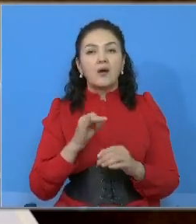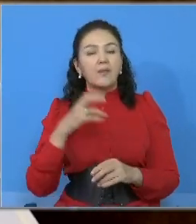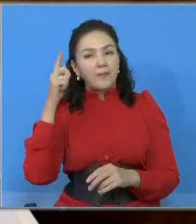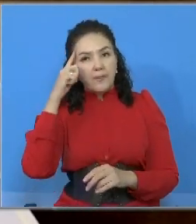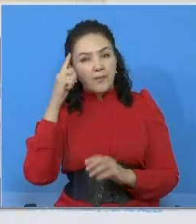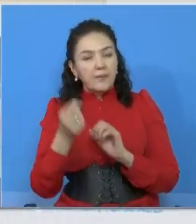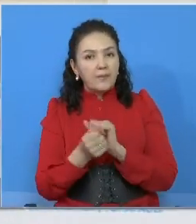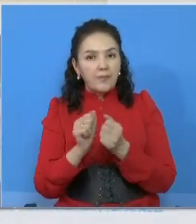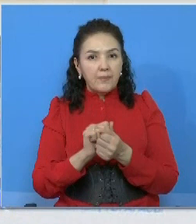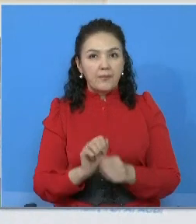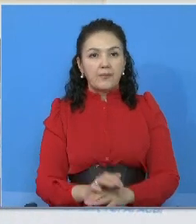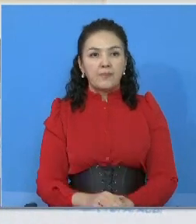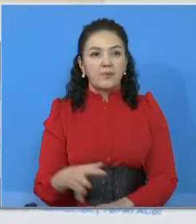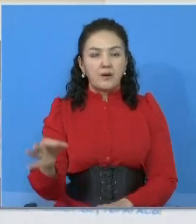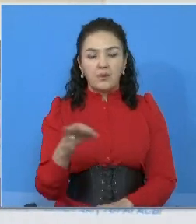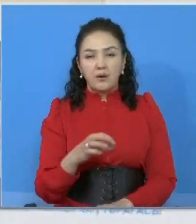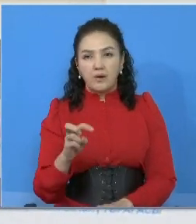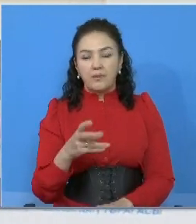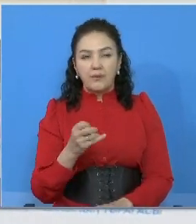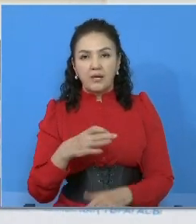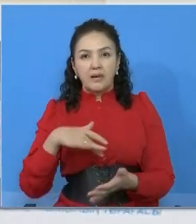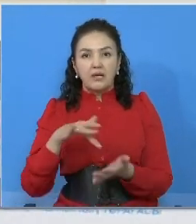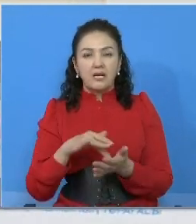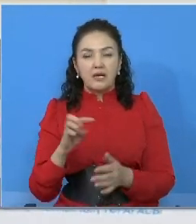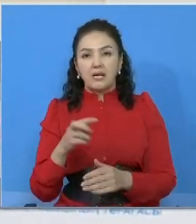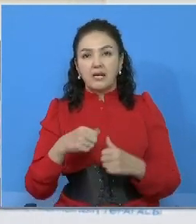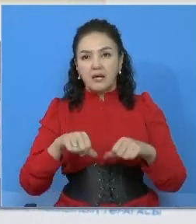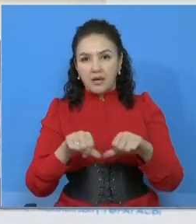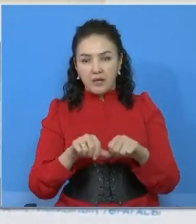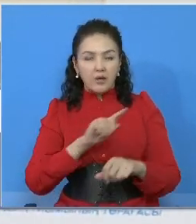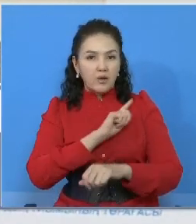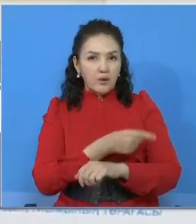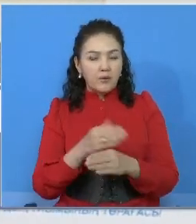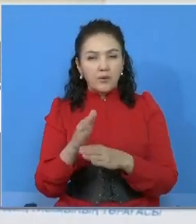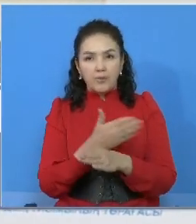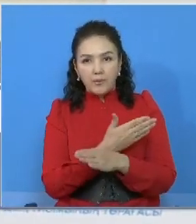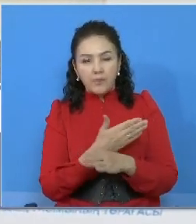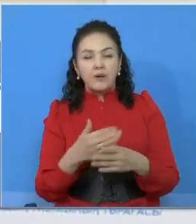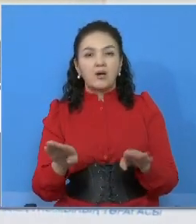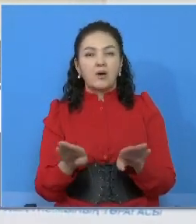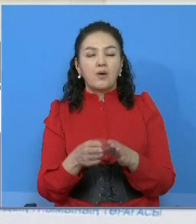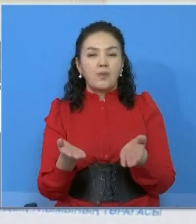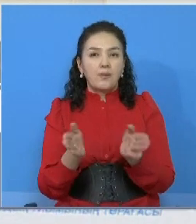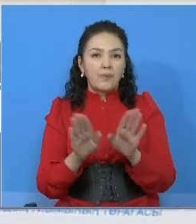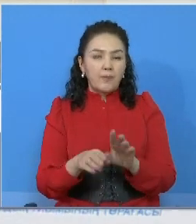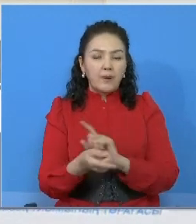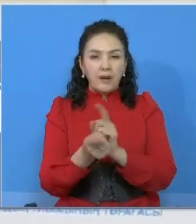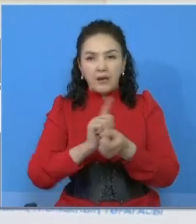еске салды. Аудандық ономастика комиссиясы, қалалық ономастика комиссиясының күштері жойылып, оның орнына